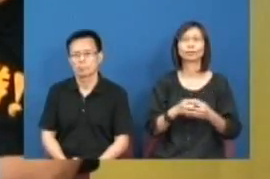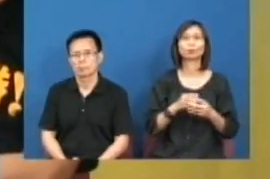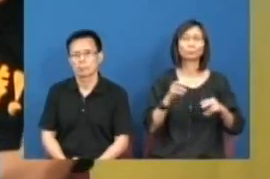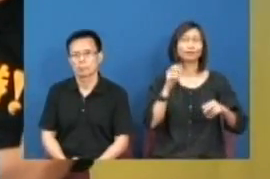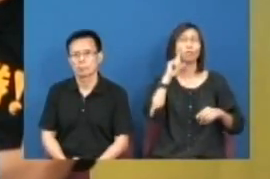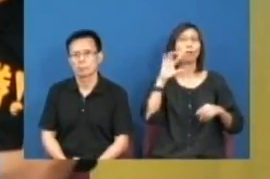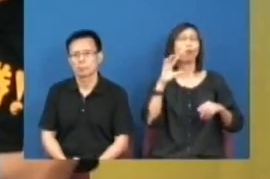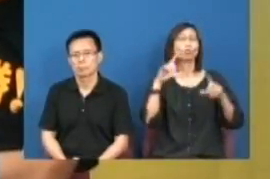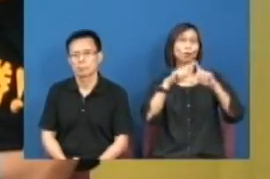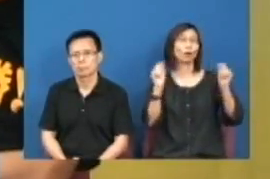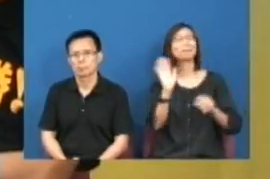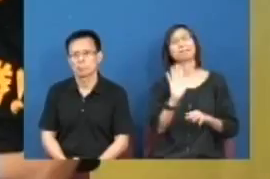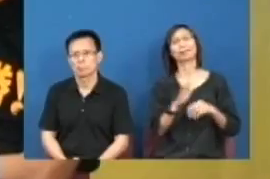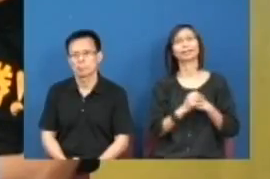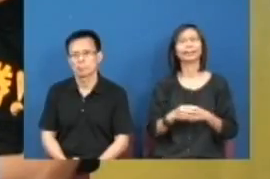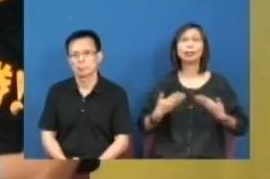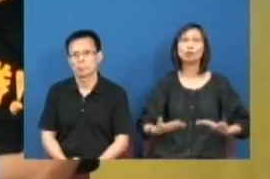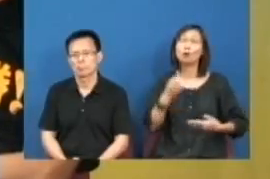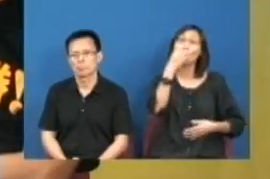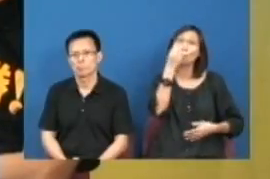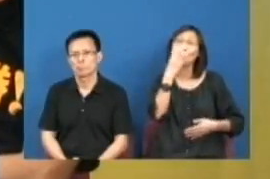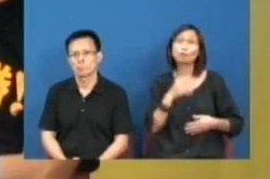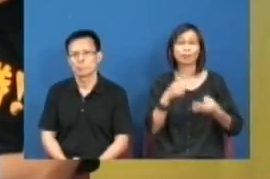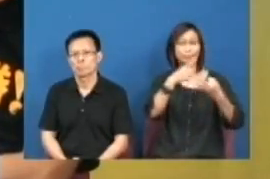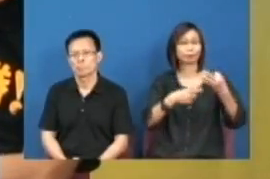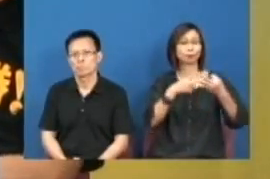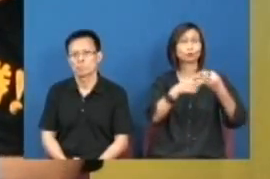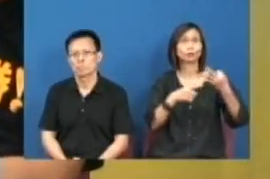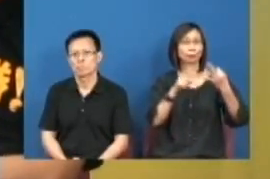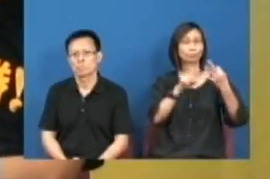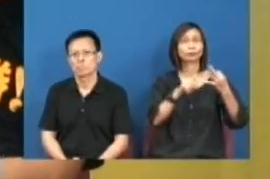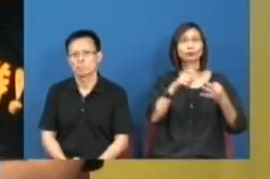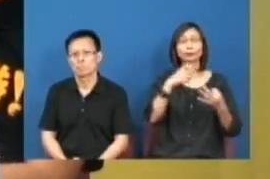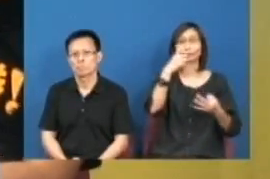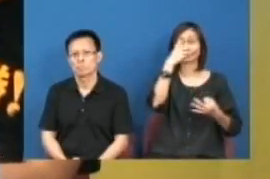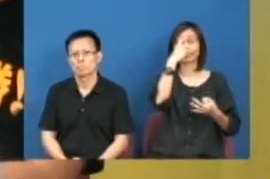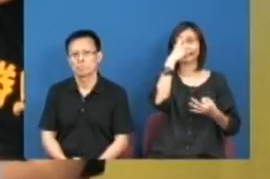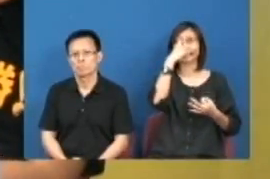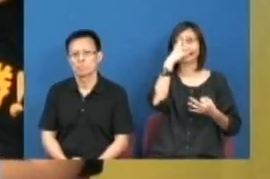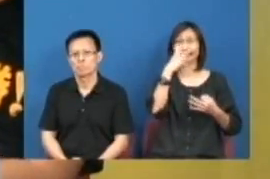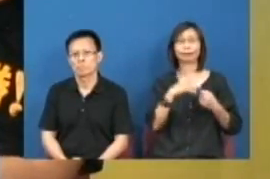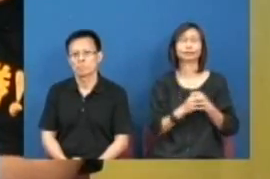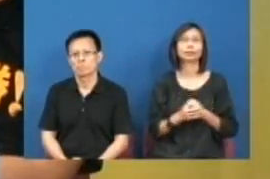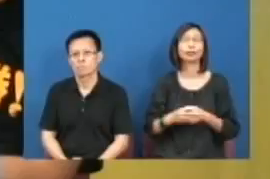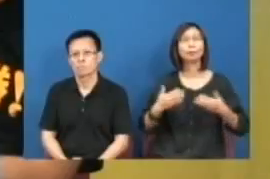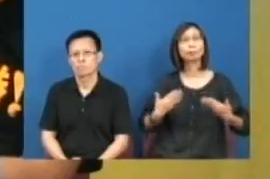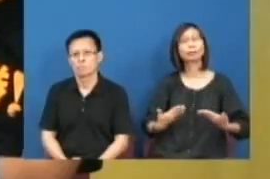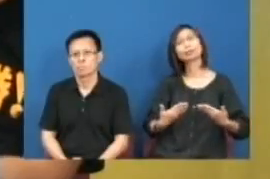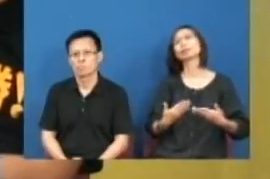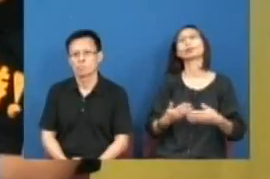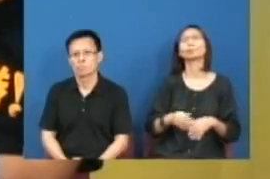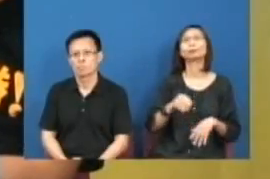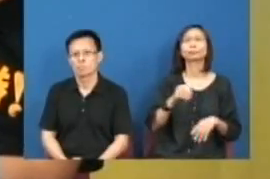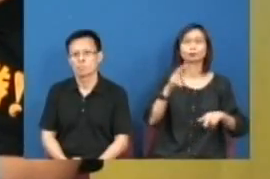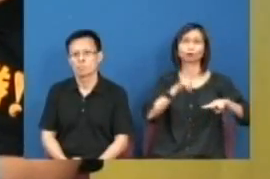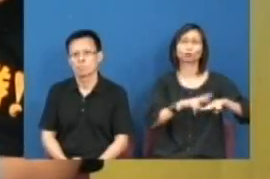就是這個梁振英是這個基本上習近平人馬，那究竟那些人就會說沒理由這個中共自己找幾